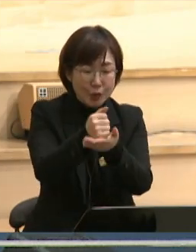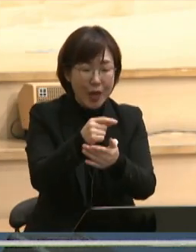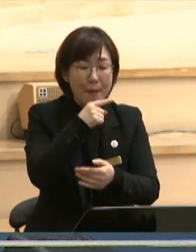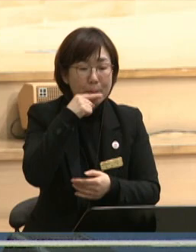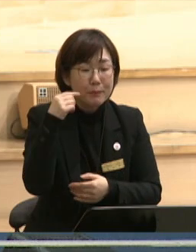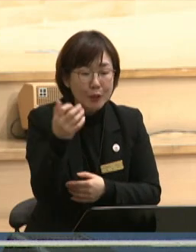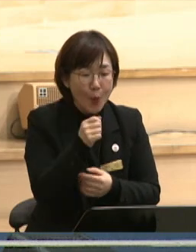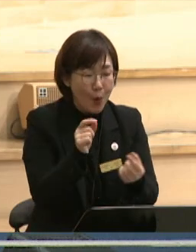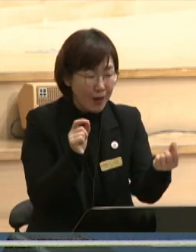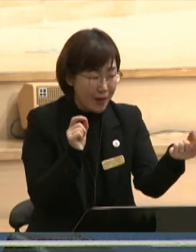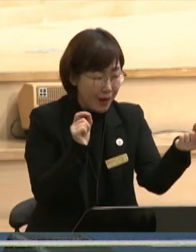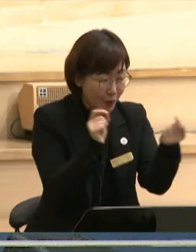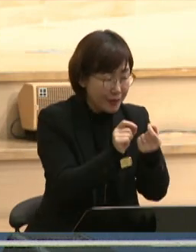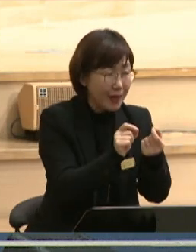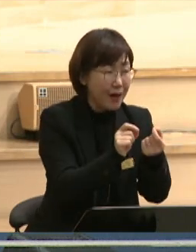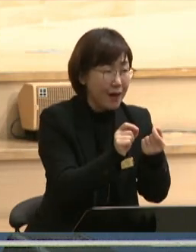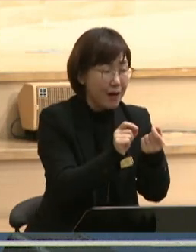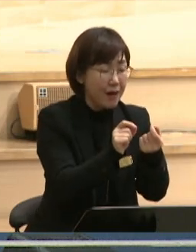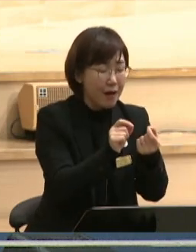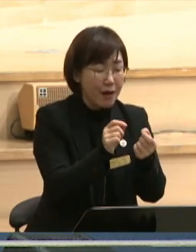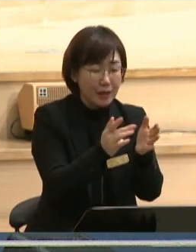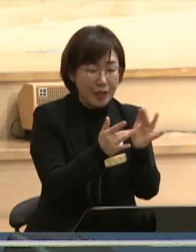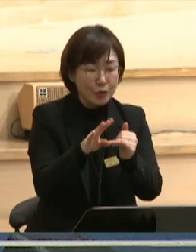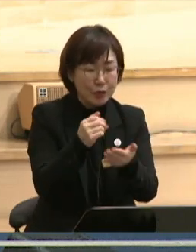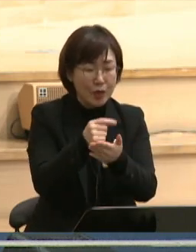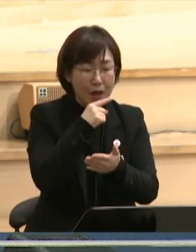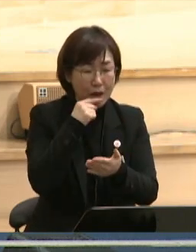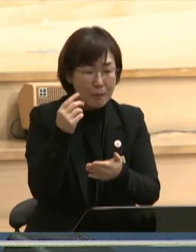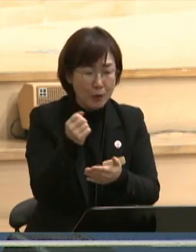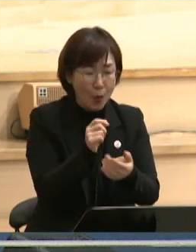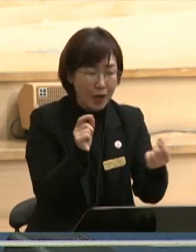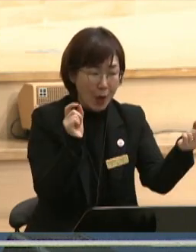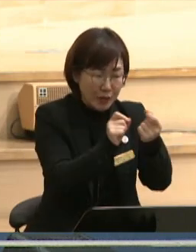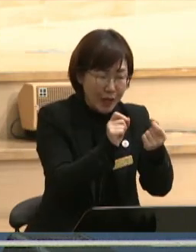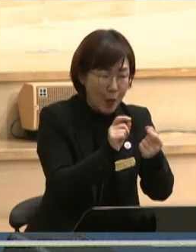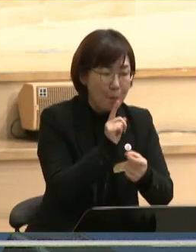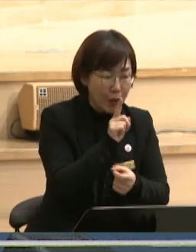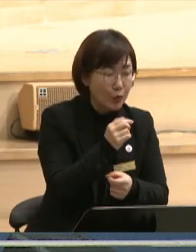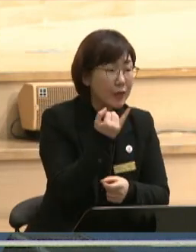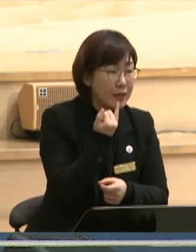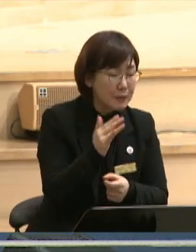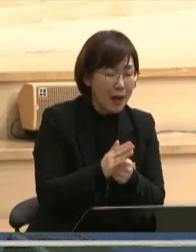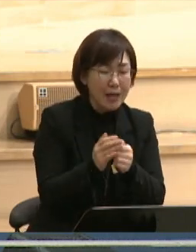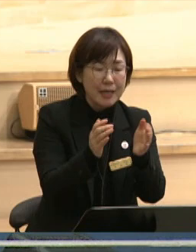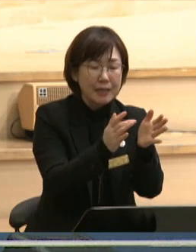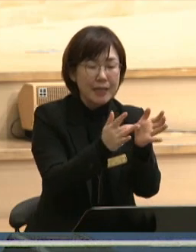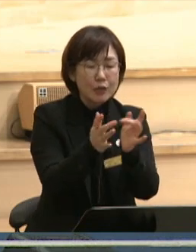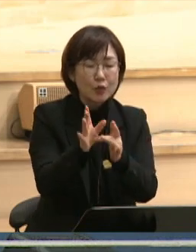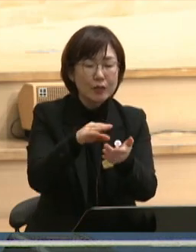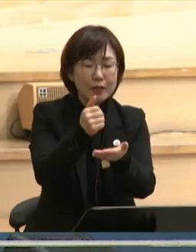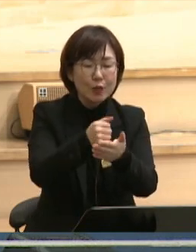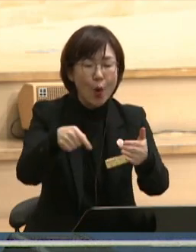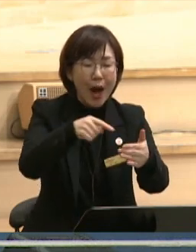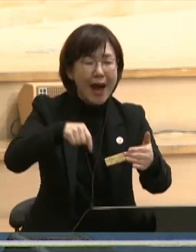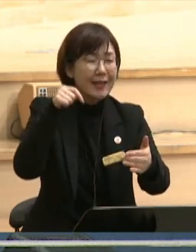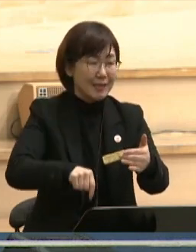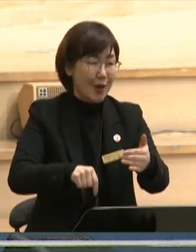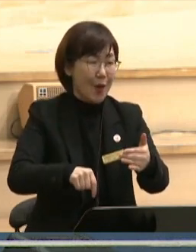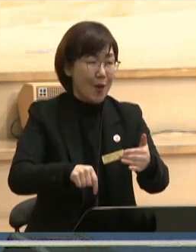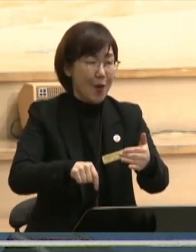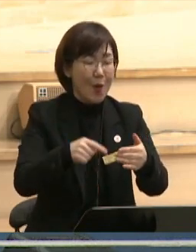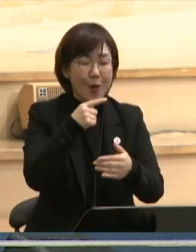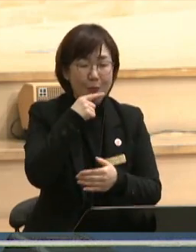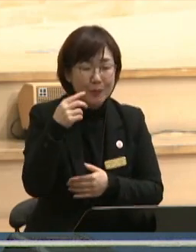이렇게 이야기해도 사실 전혀 문제가 되지 않죠 그런데 그리스도 예수 안에서 그리스도의 피로